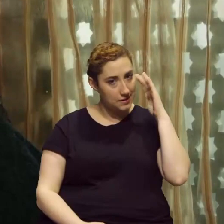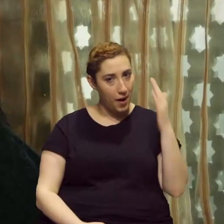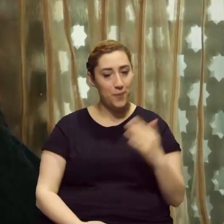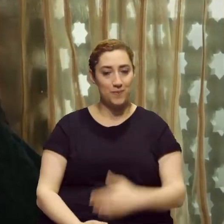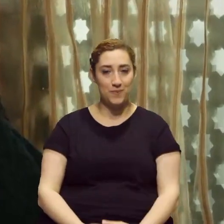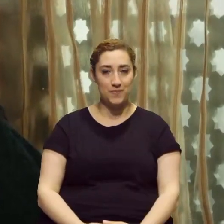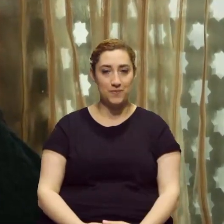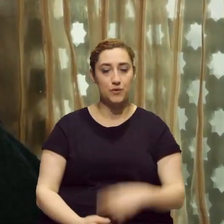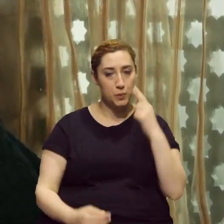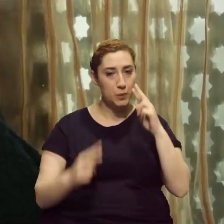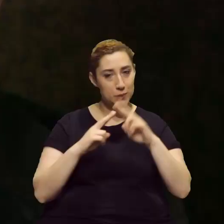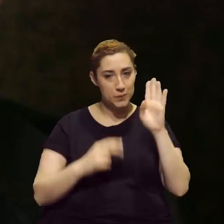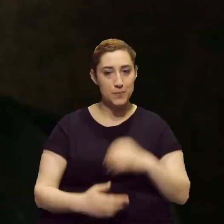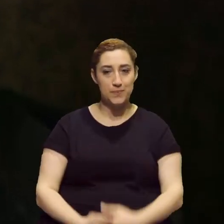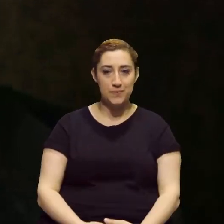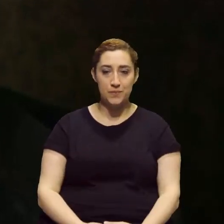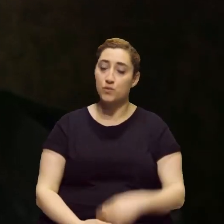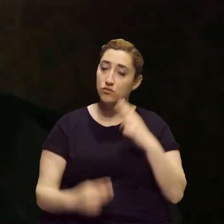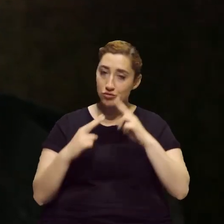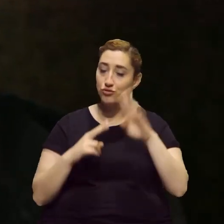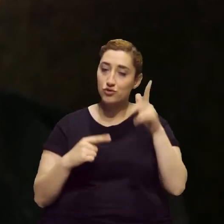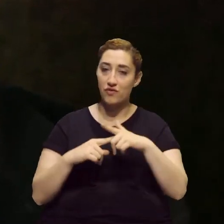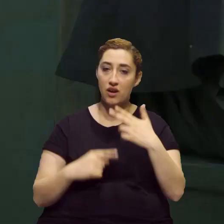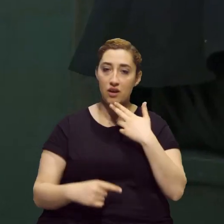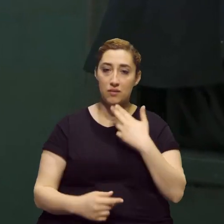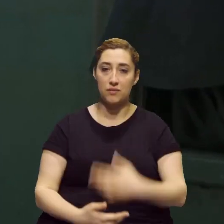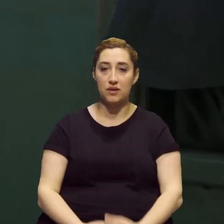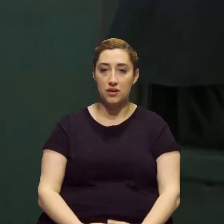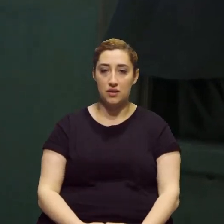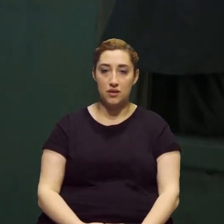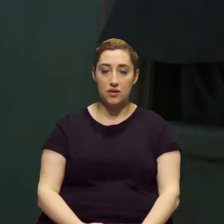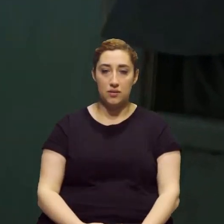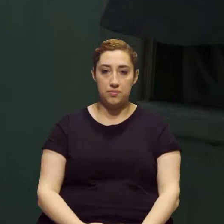Sağ olun. Görüşürüz. Görüşürüz Feriha Hanım.